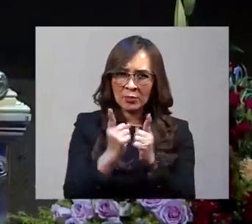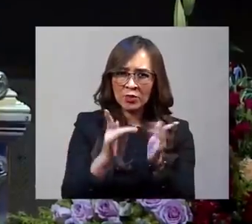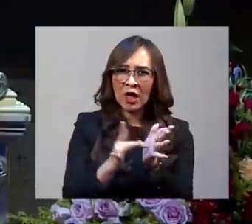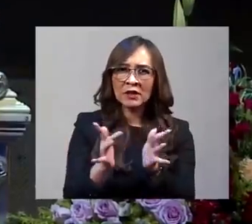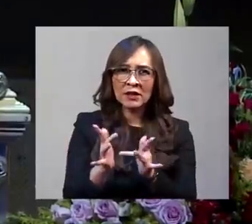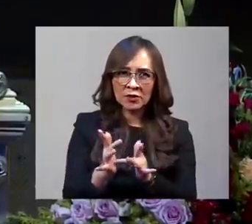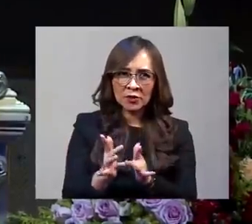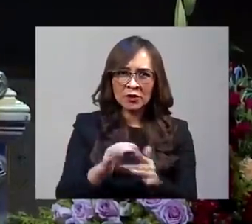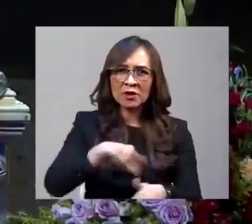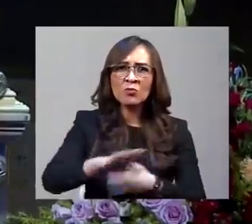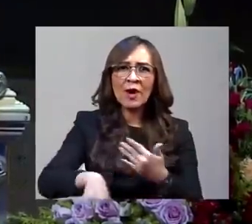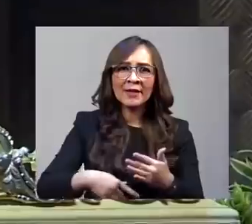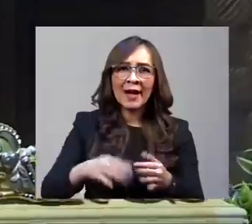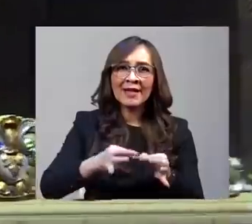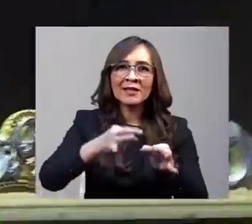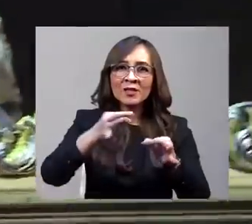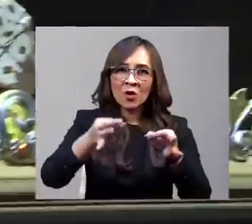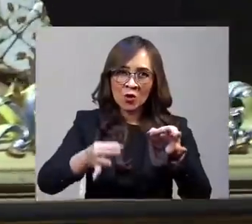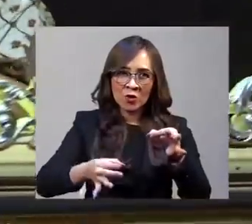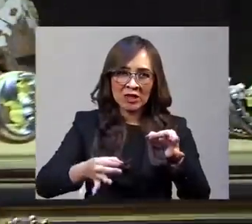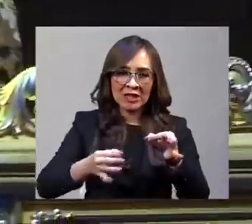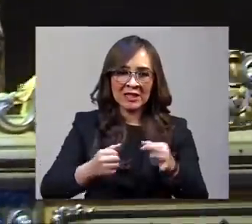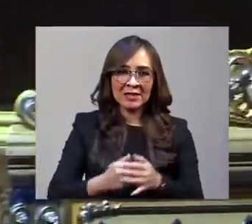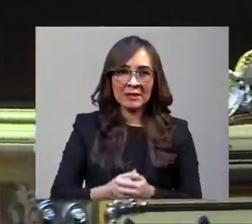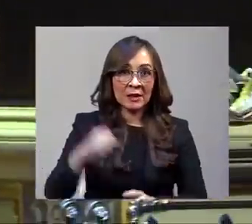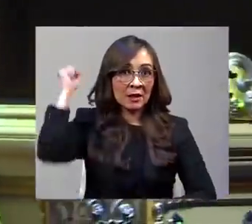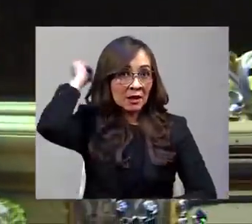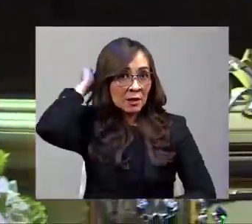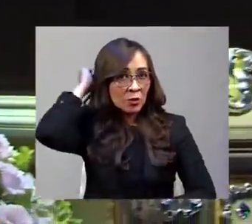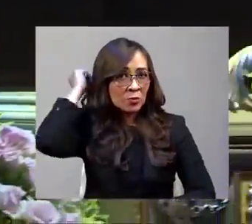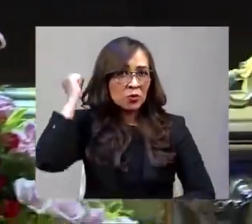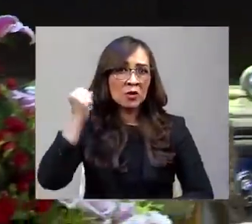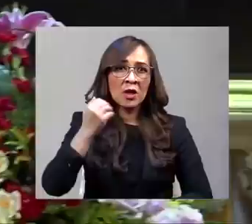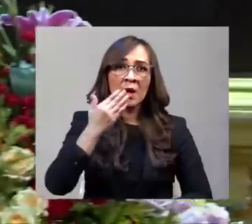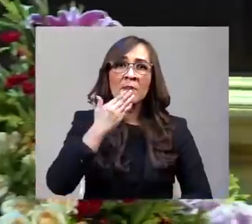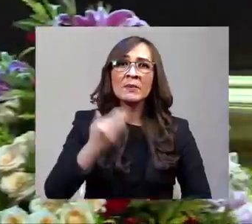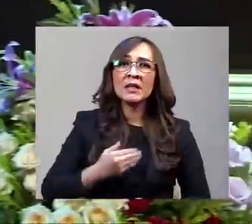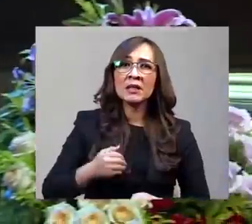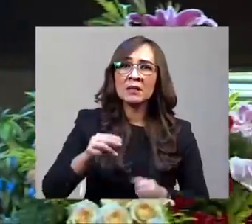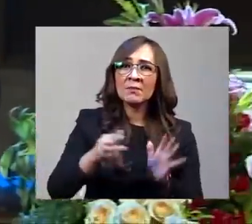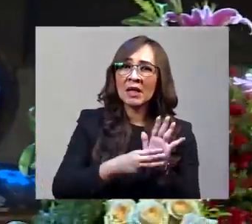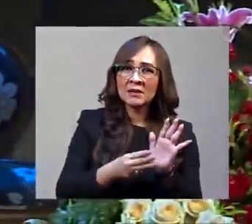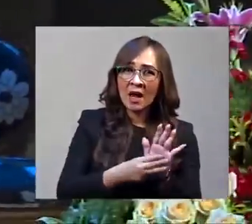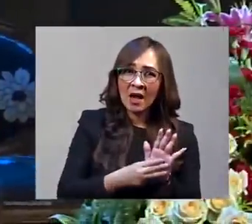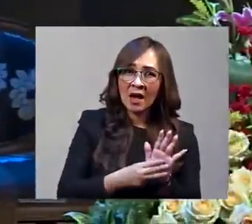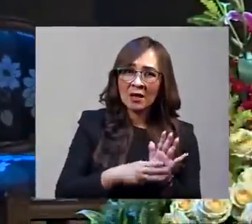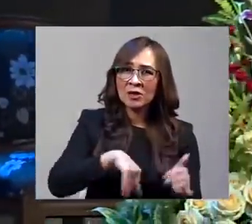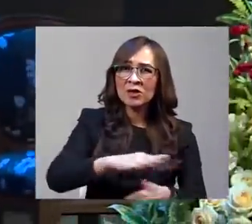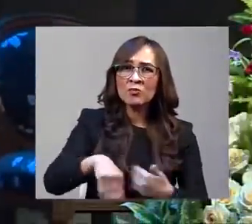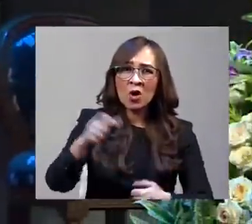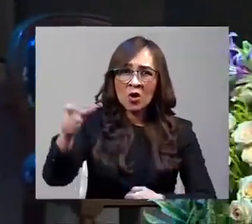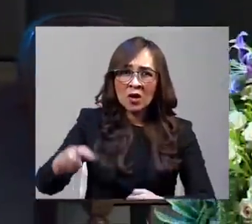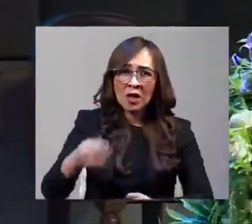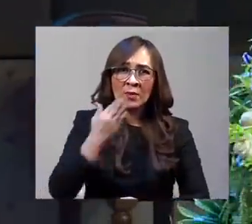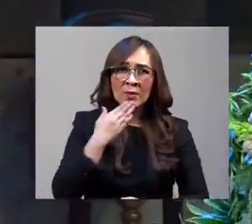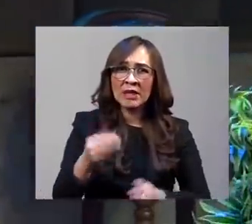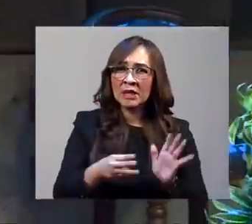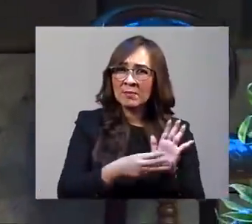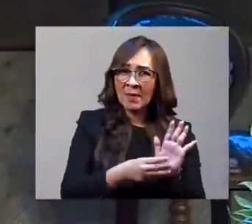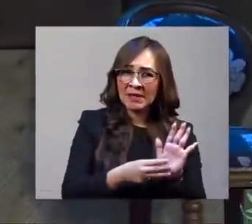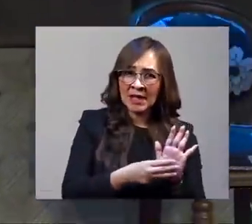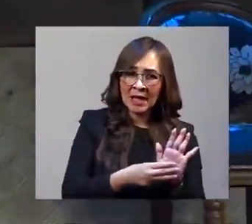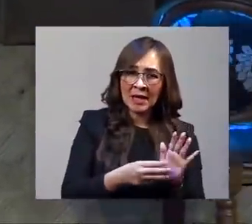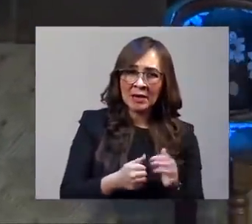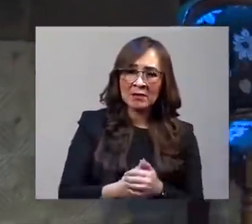setuju katakan, yeah. Ibu-ibu yang sedang bermasalah, adik-adik muda yang sedang bermasalah, hamba-hamba Tuhan yang sedang bermasalah, para pengusaha, para